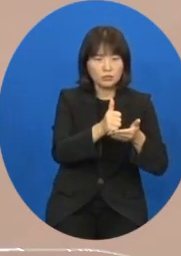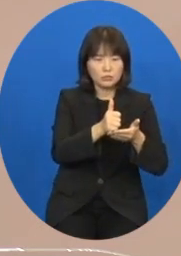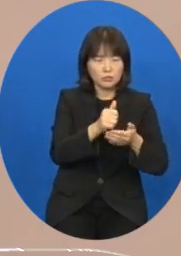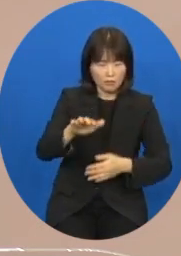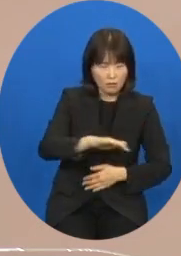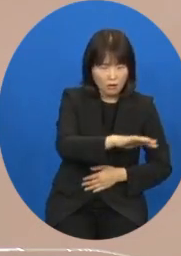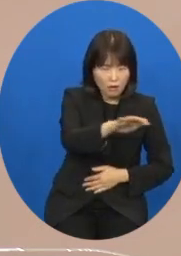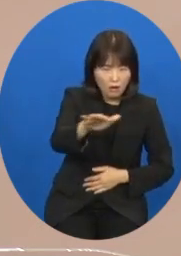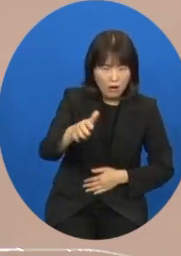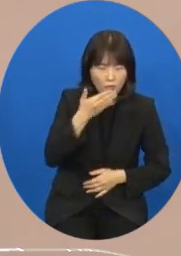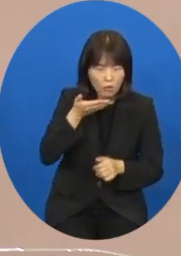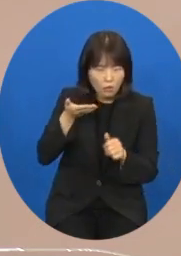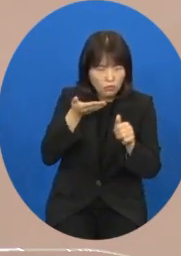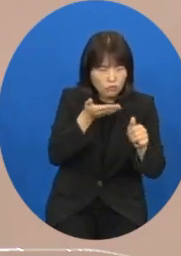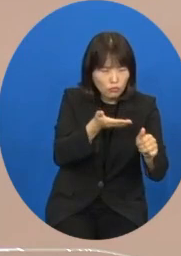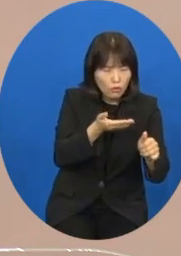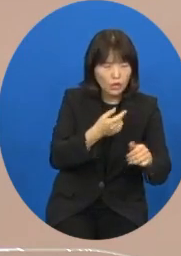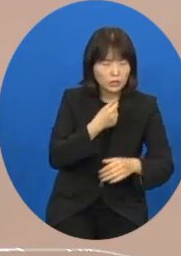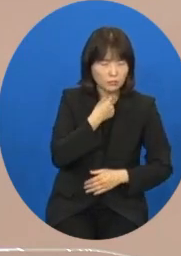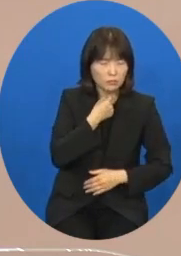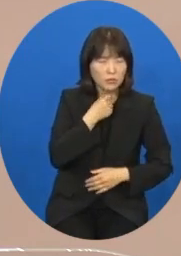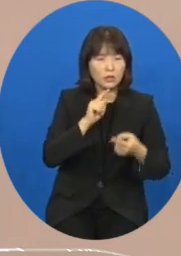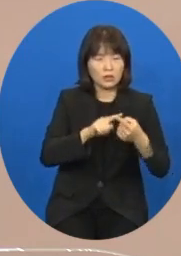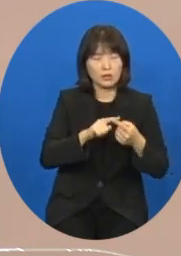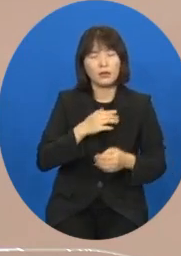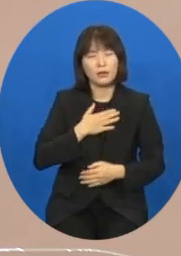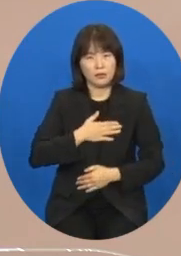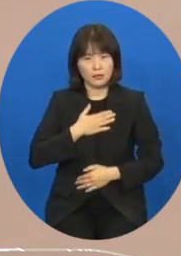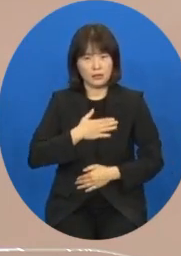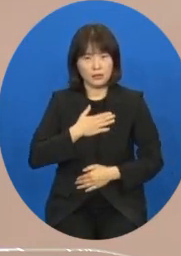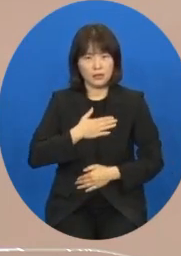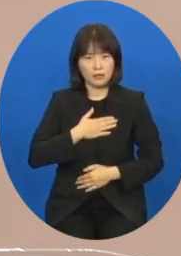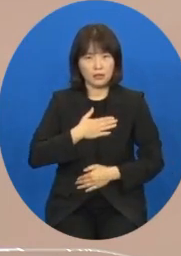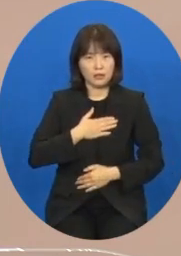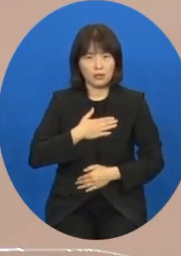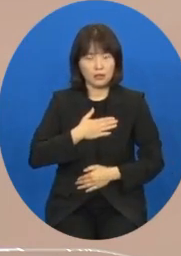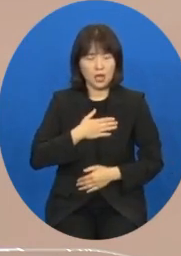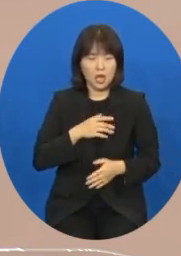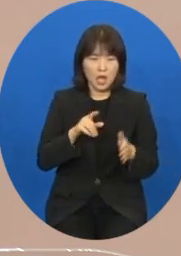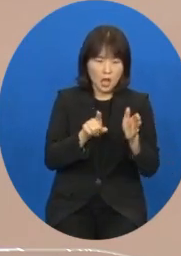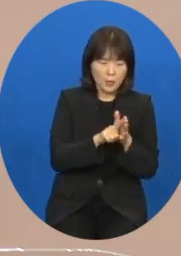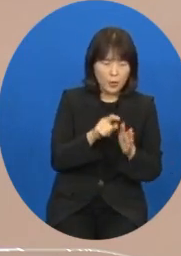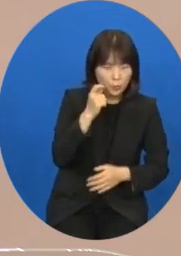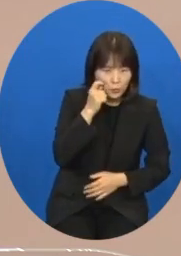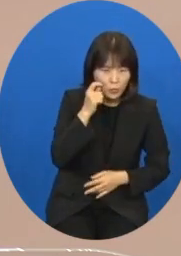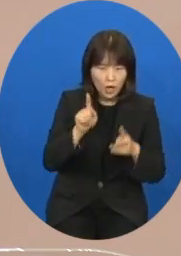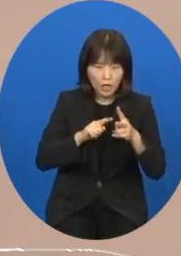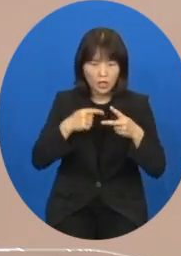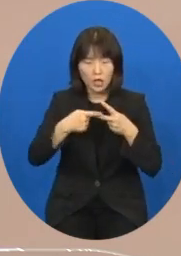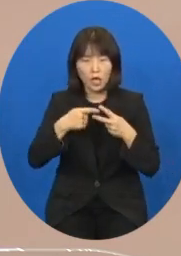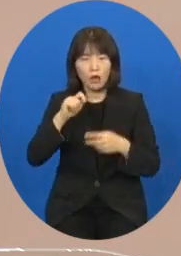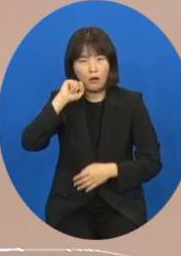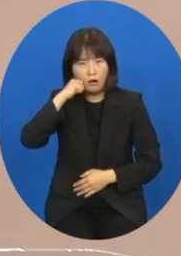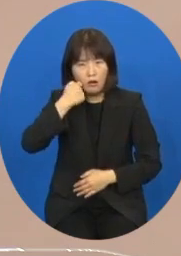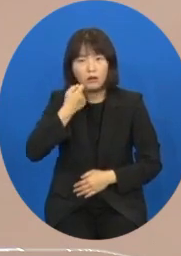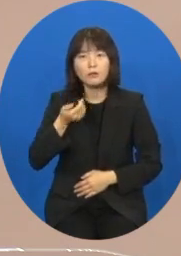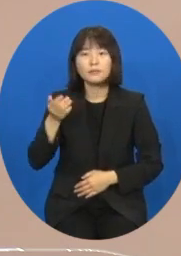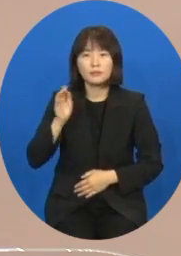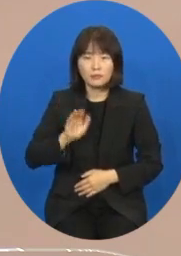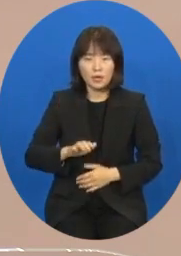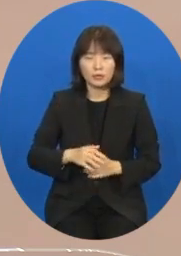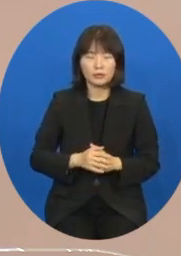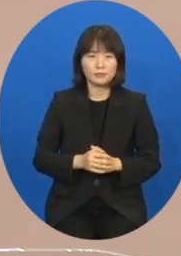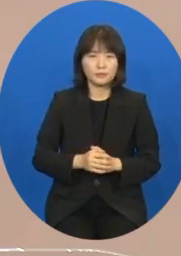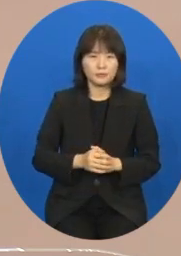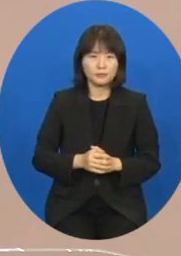먹이려고 하신다는 것은 알았어요. 그러니까 이게 믿어지지도 않고 이해도 안 되지만 그래도 할